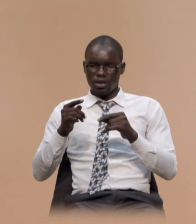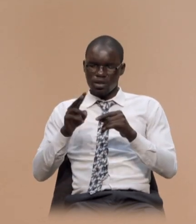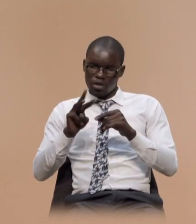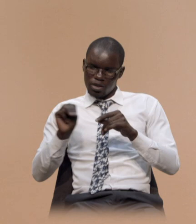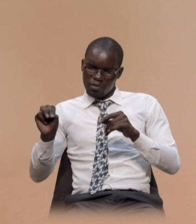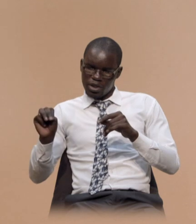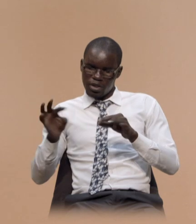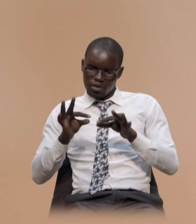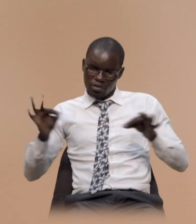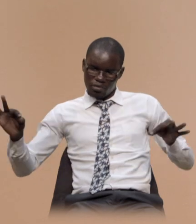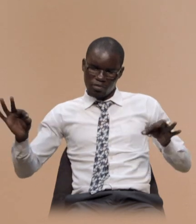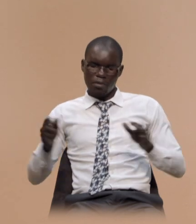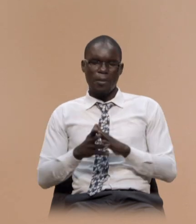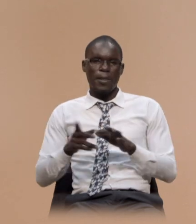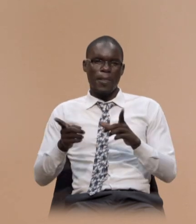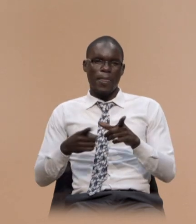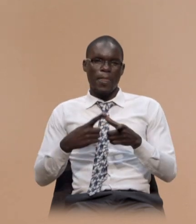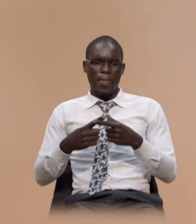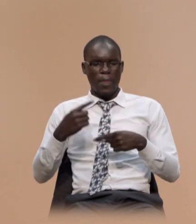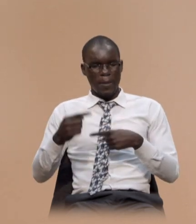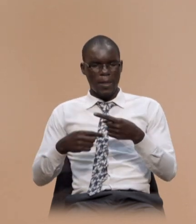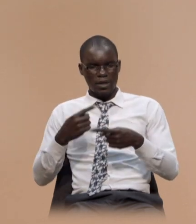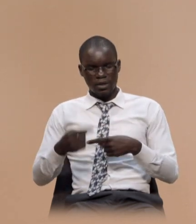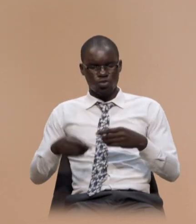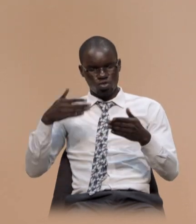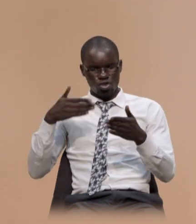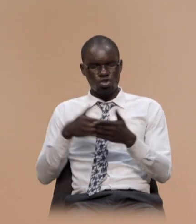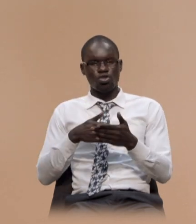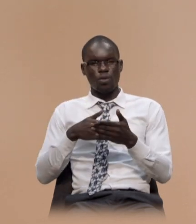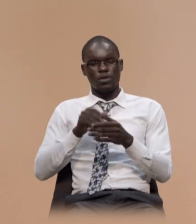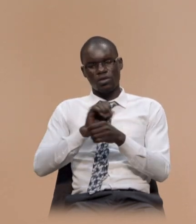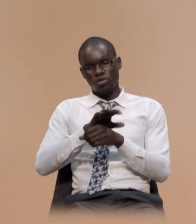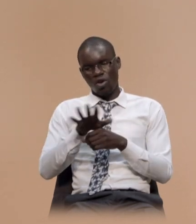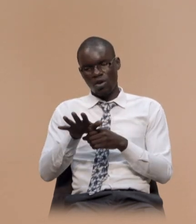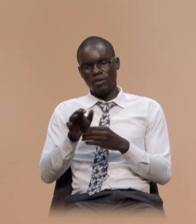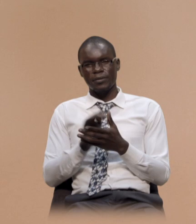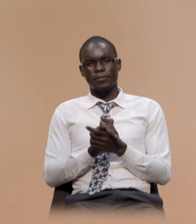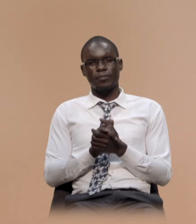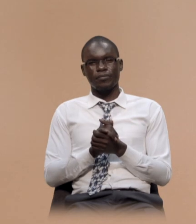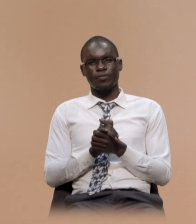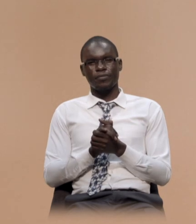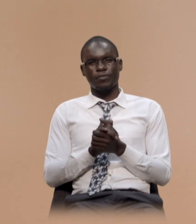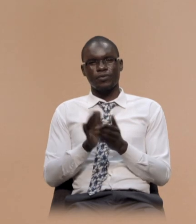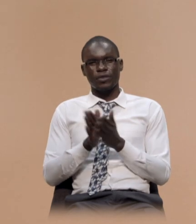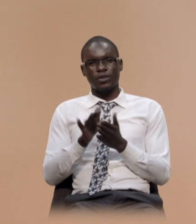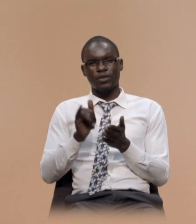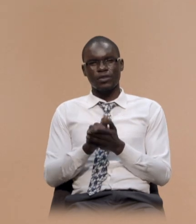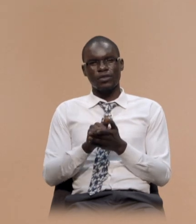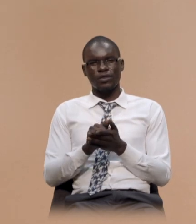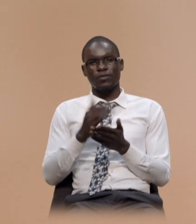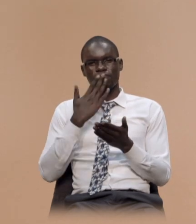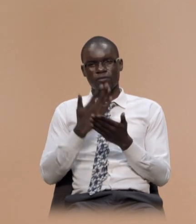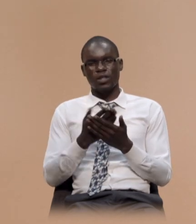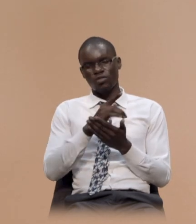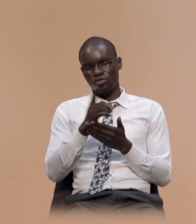ili tuendelee kuangamiza ugonjwa huu wa COVID-19. Kwa hayo, na